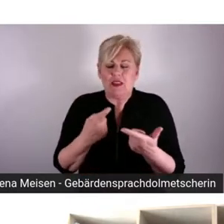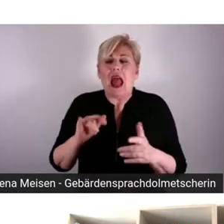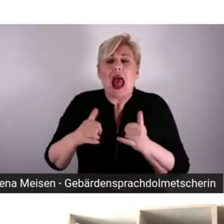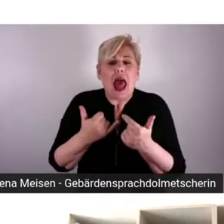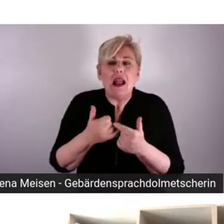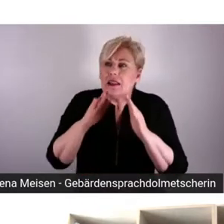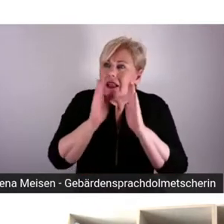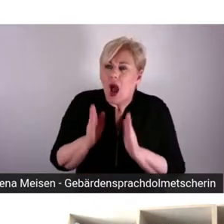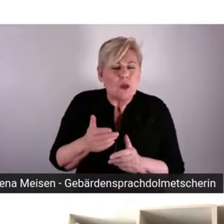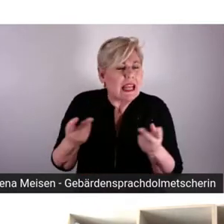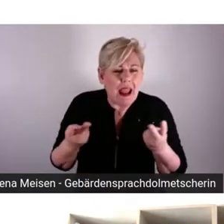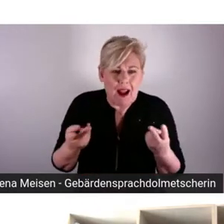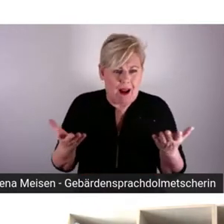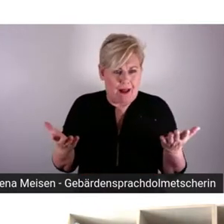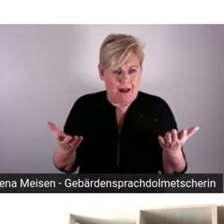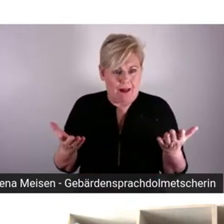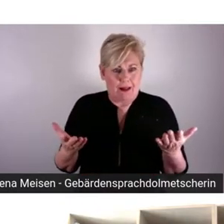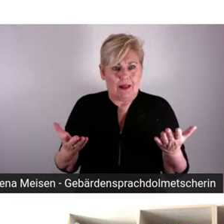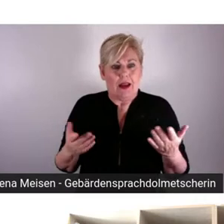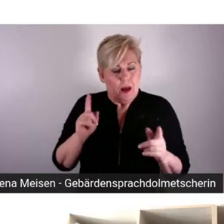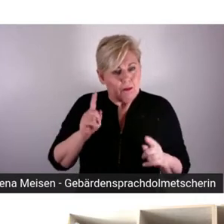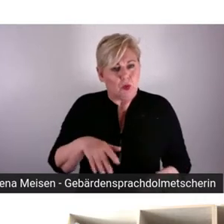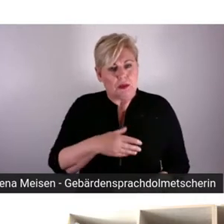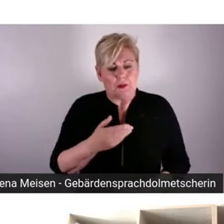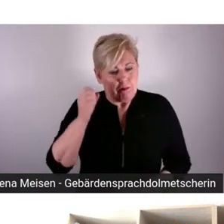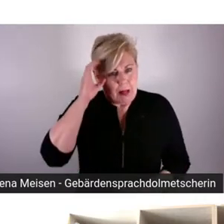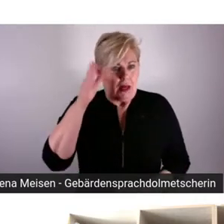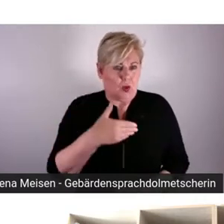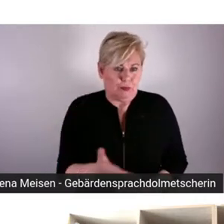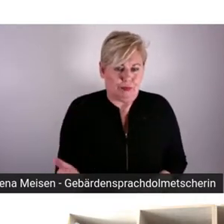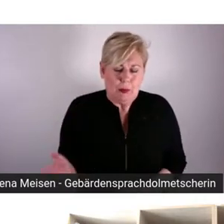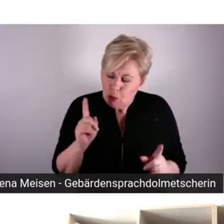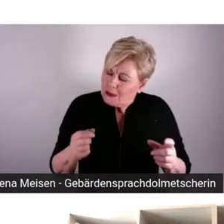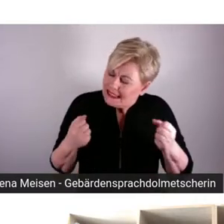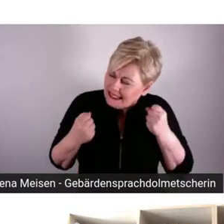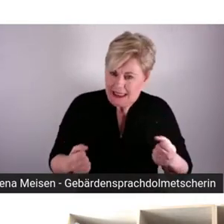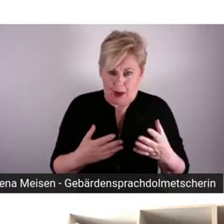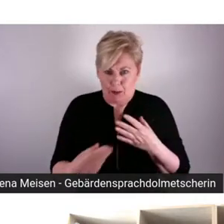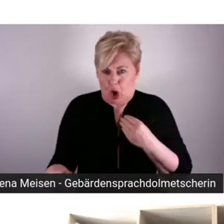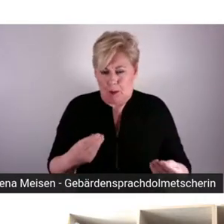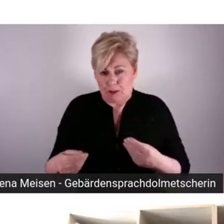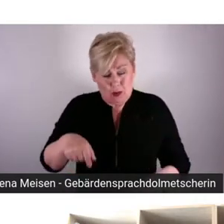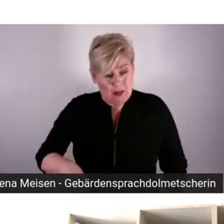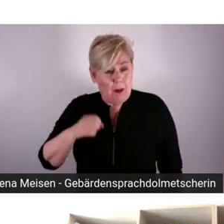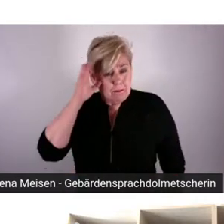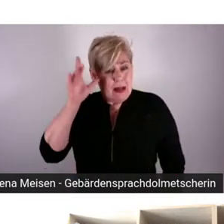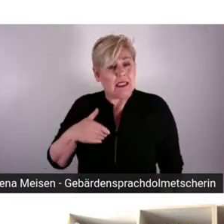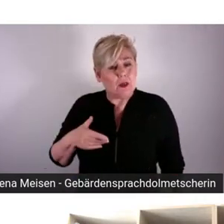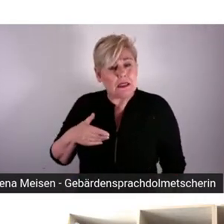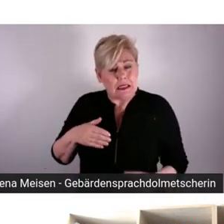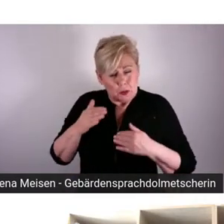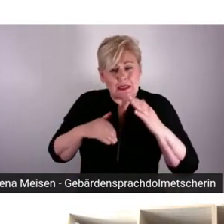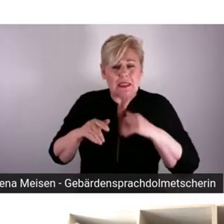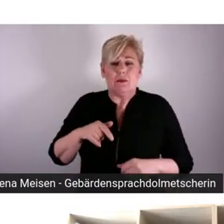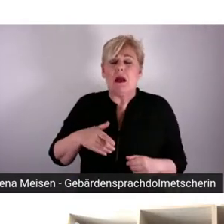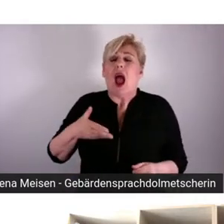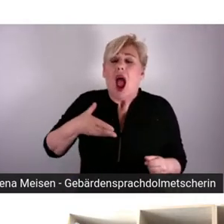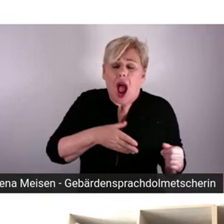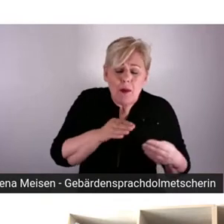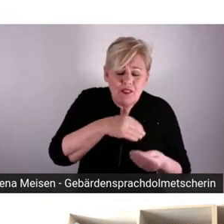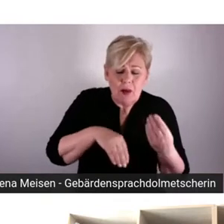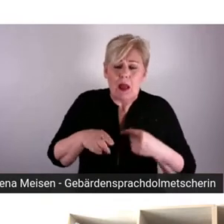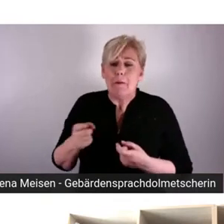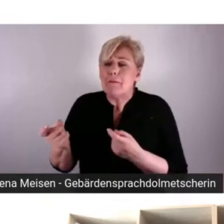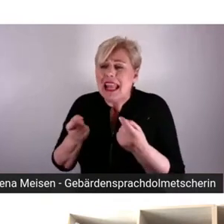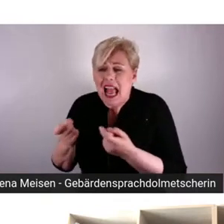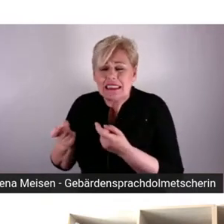vom Elternhaus sicherzustellen. Und wir wissen ja, dass gerade auch in unserem Bildungssystem Kinder aus armen Familien, Kinder mit Migrationsgeschichte